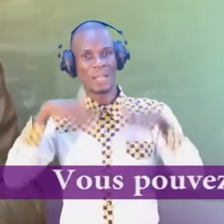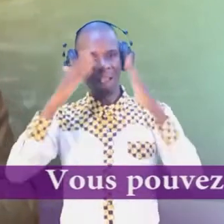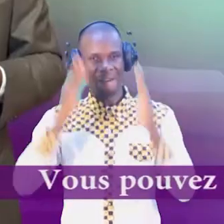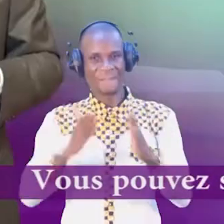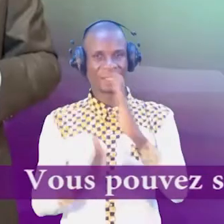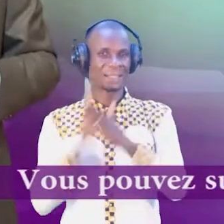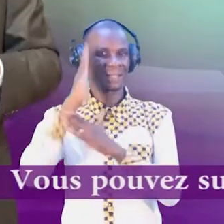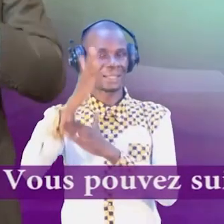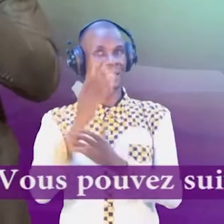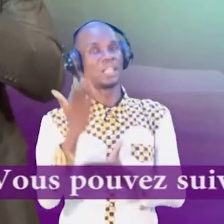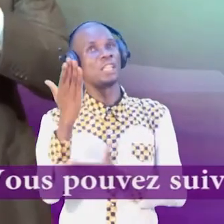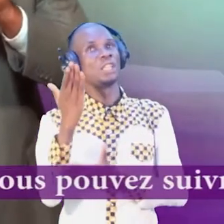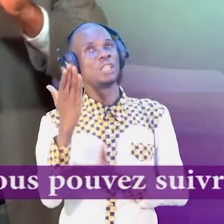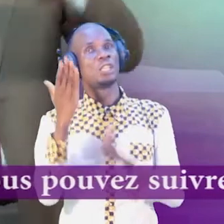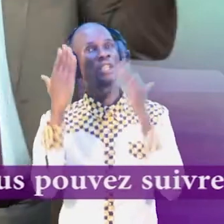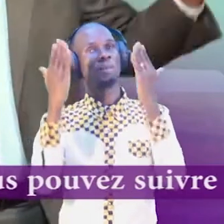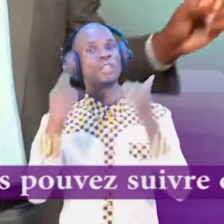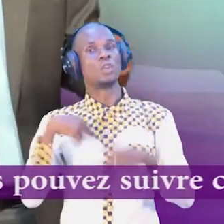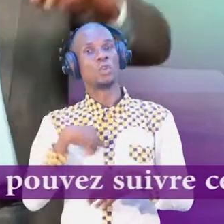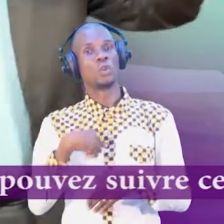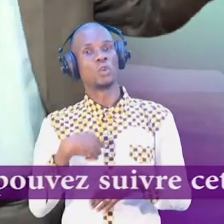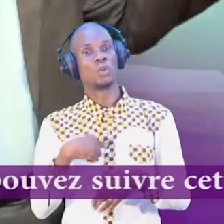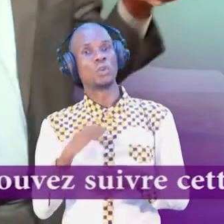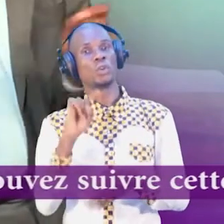ezali kotindika moto kolamusa baposa na ye